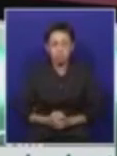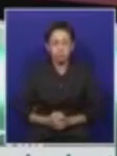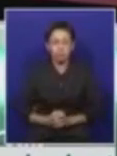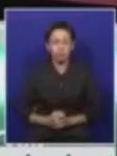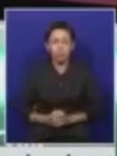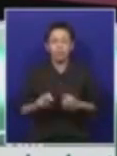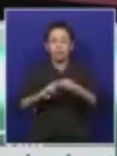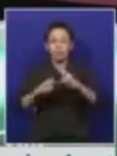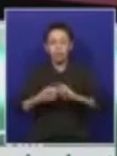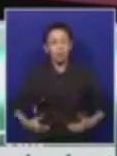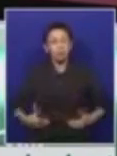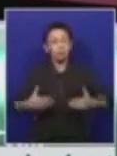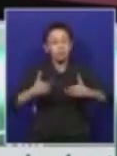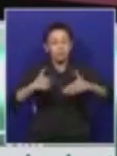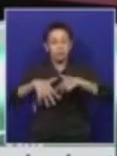ทบต่อชีวิตประจำวันของประชาชนในพื้นที่เช่นมาตรการปิดหมู่บ้านปิดตลาดปิดร้านค้ารวมถึงมาตรการเข้มงวดในการประกาศการประกอบศาสนกิจในสถาน